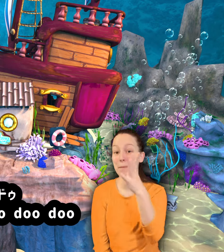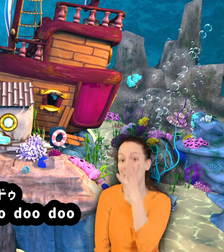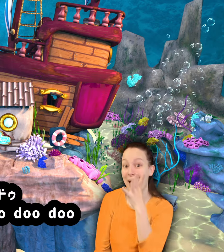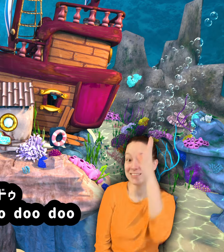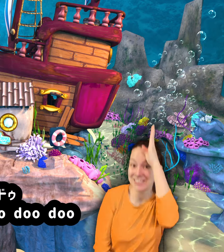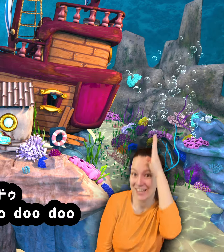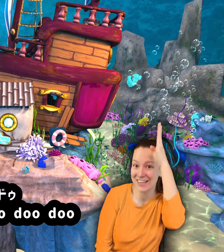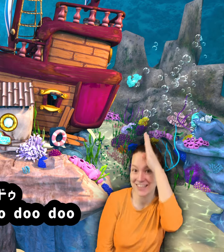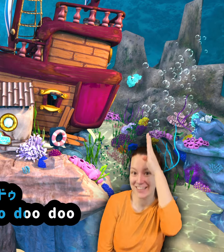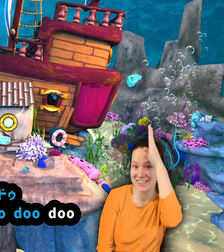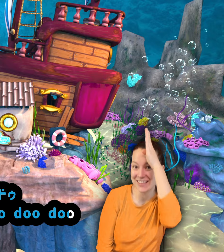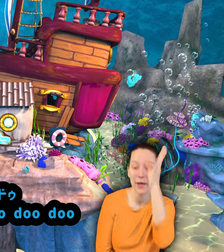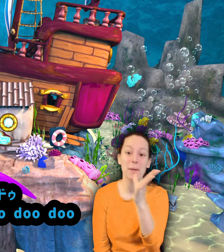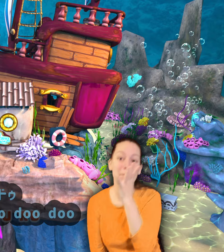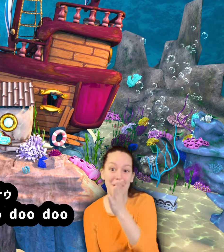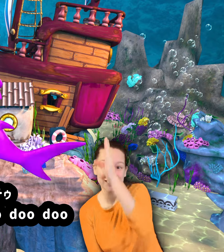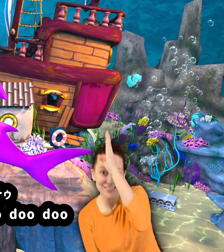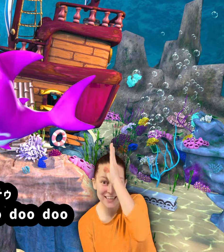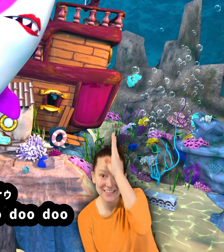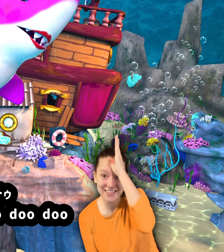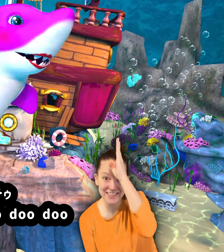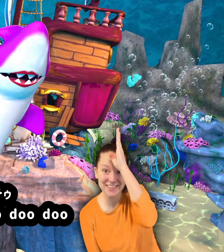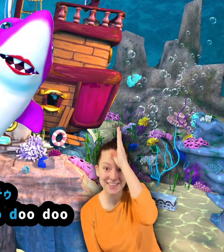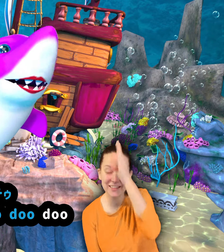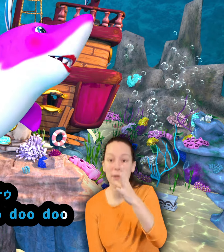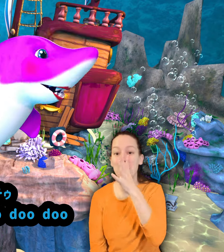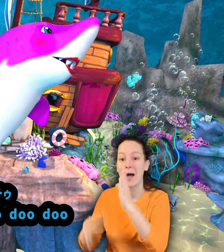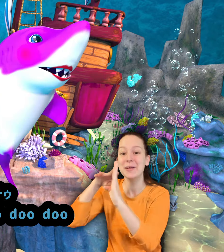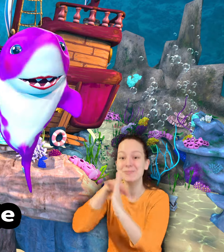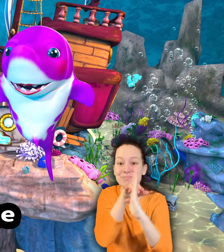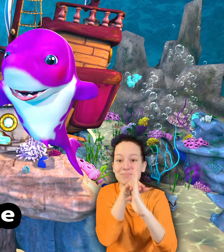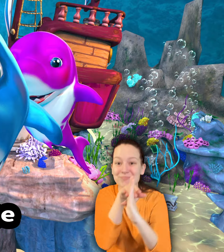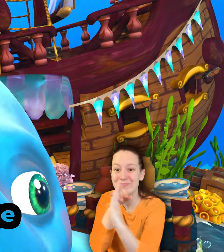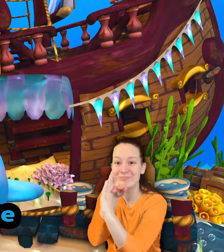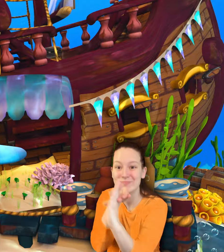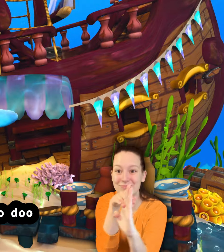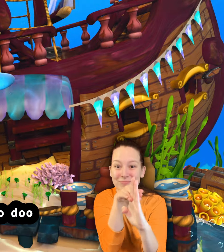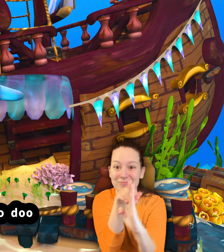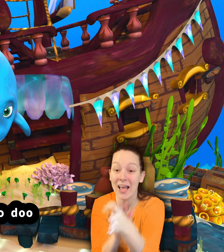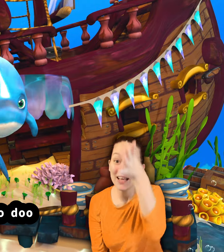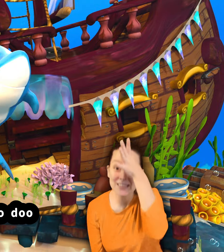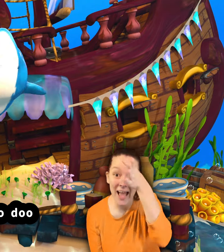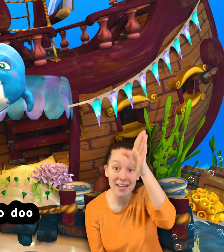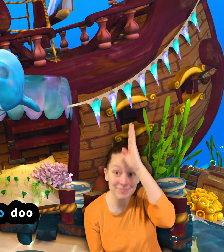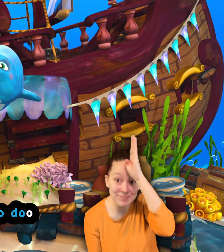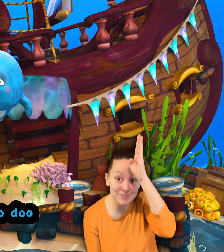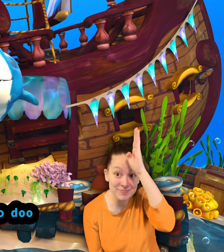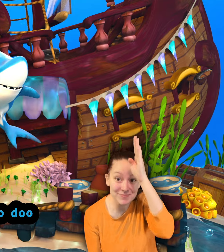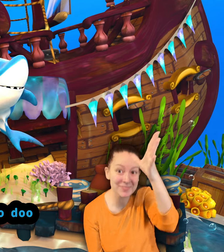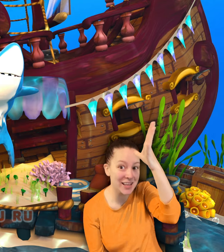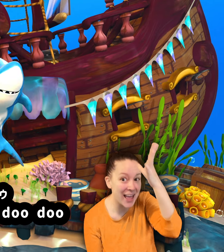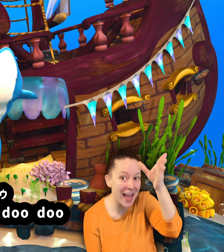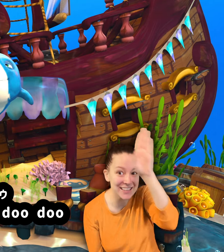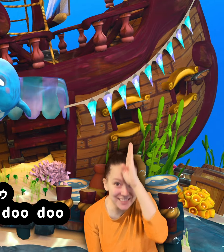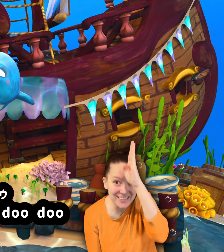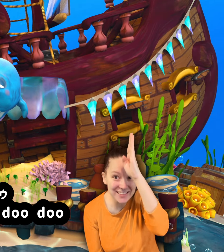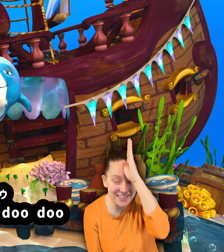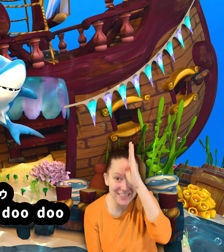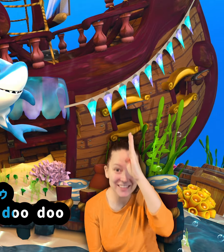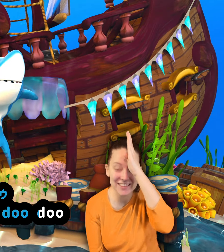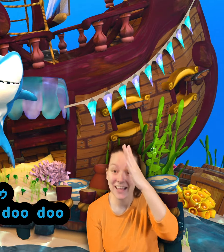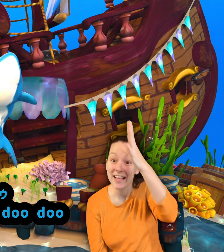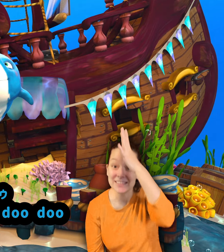ザメママザメママザメママザメパパざめ